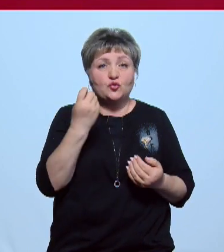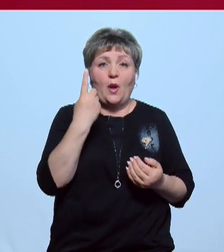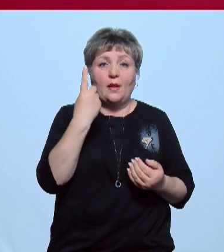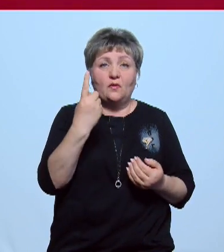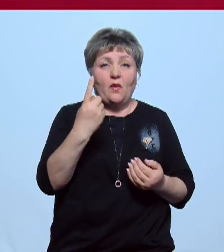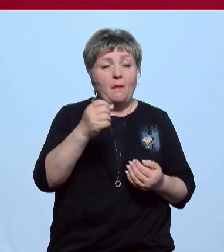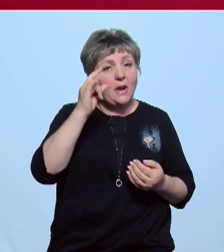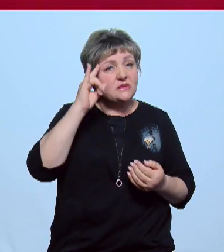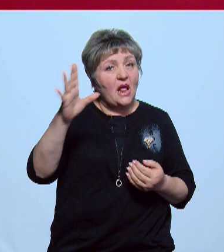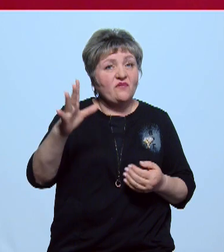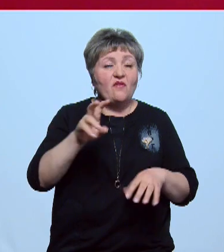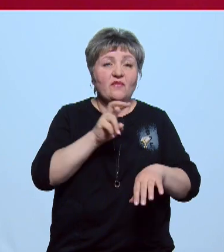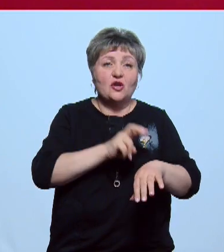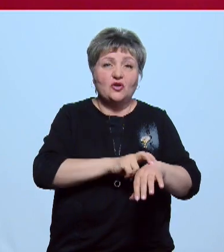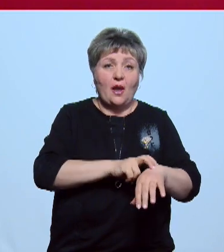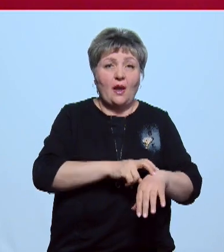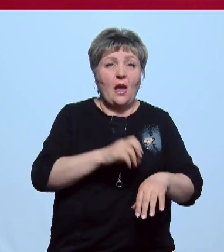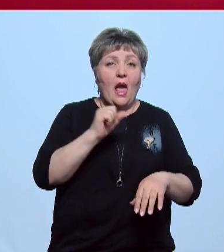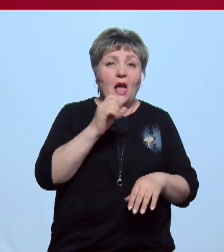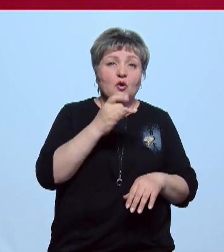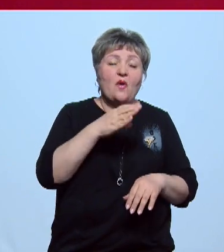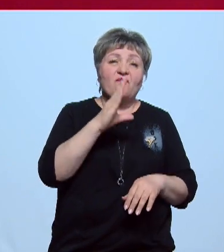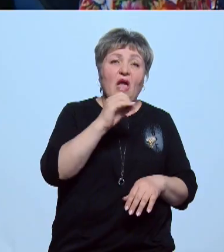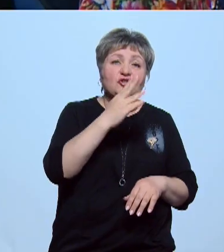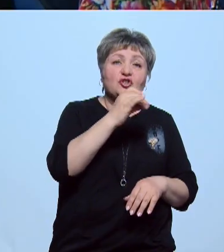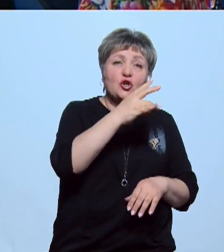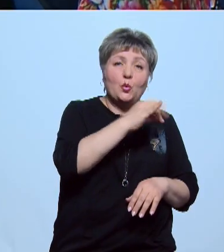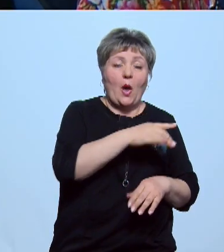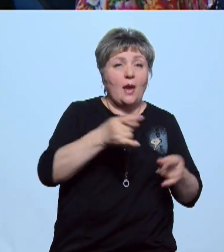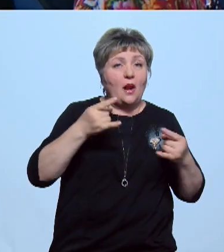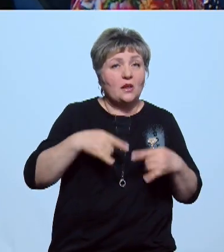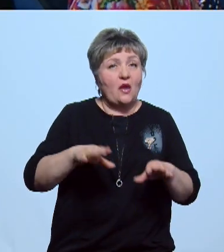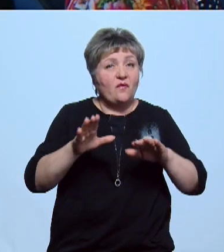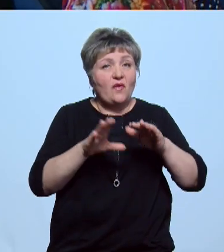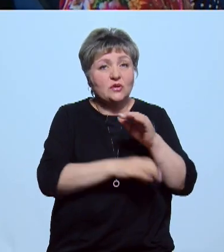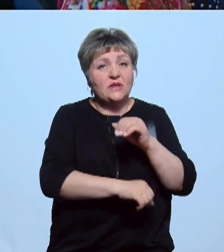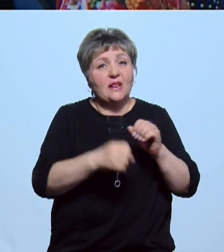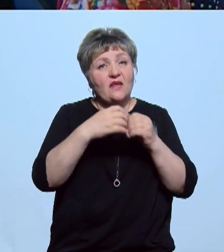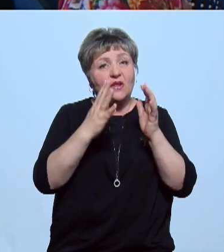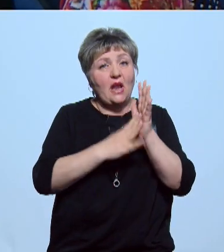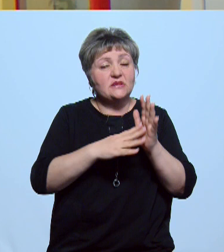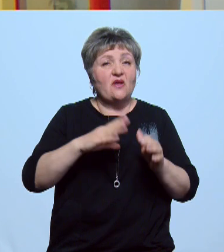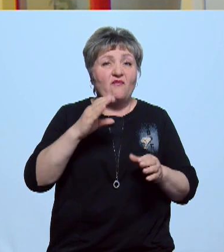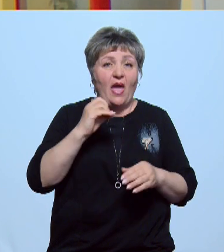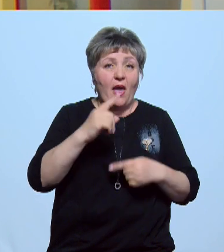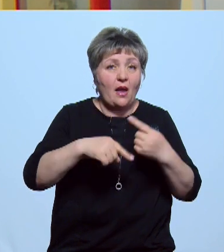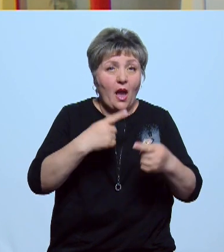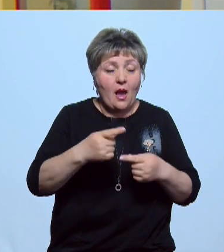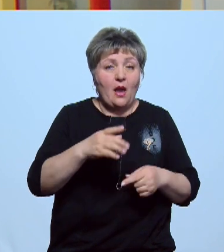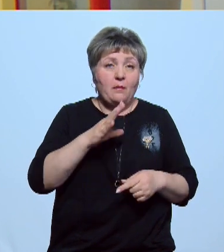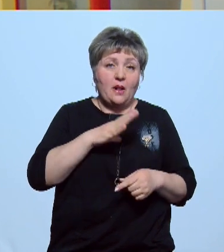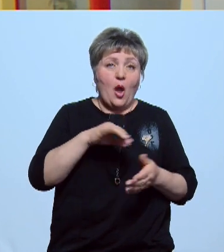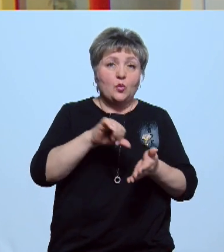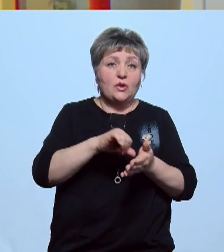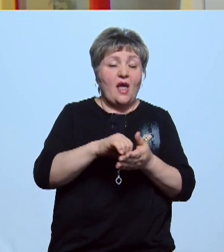одного прославленного врача – Акелину Векшину. Родилась в конце 19 века в Елабужском уезде, была